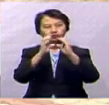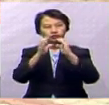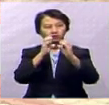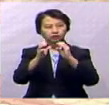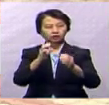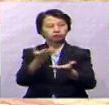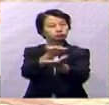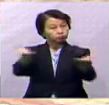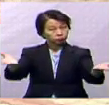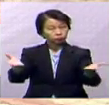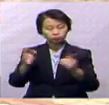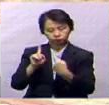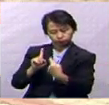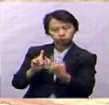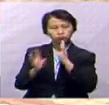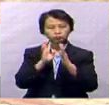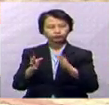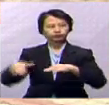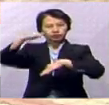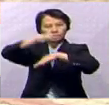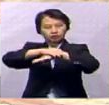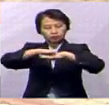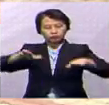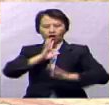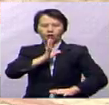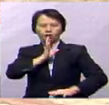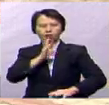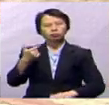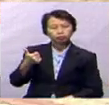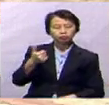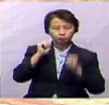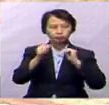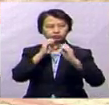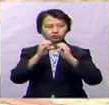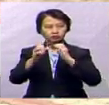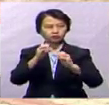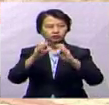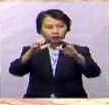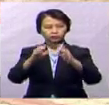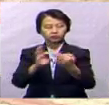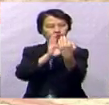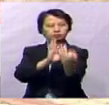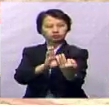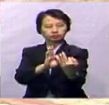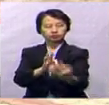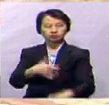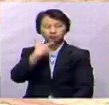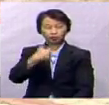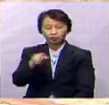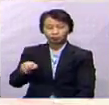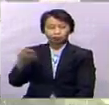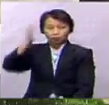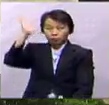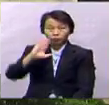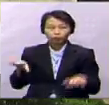hadapan khalayak ramai, berada di atas pentas dan untuk bercakap secara berdepan yang selama ini mereka tidak